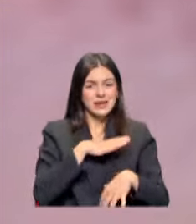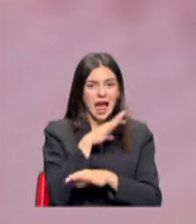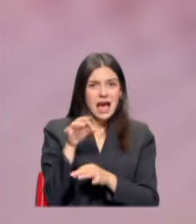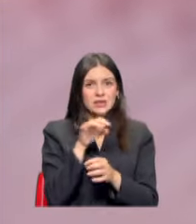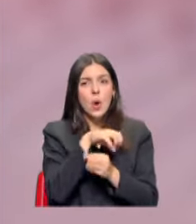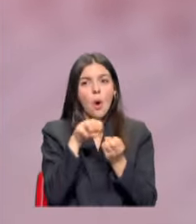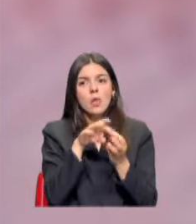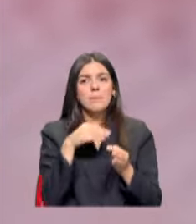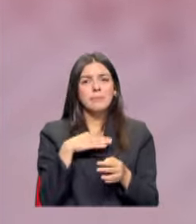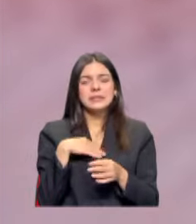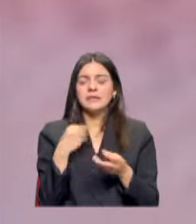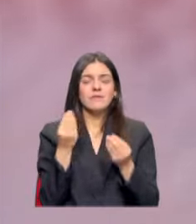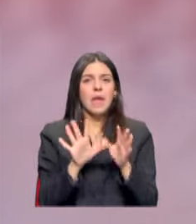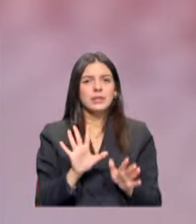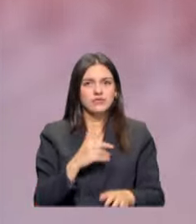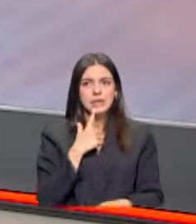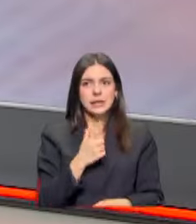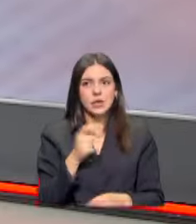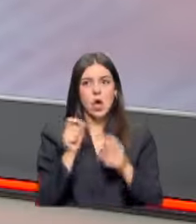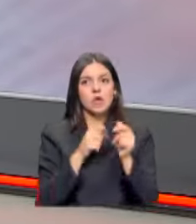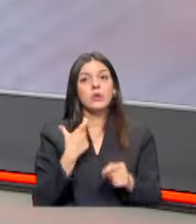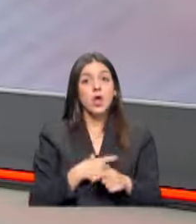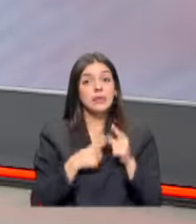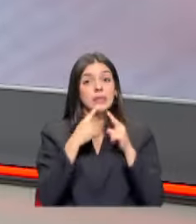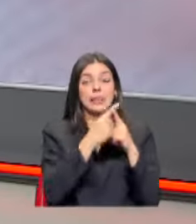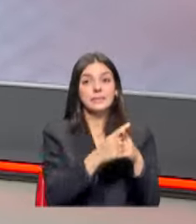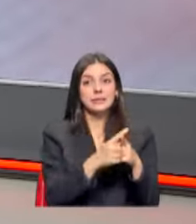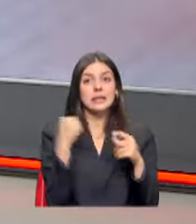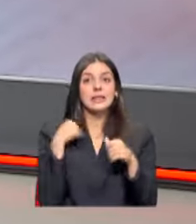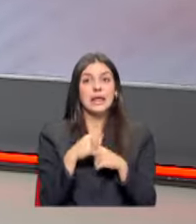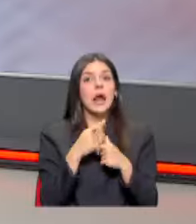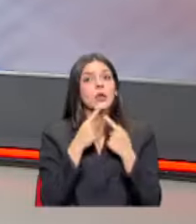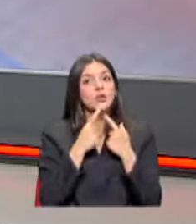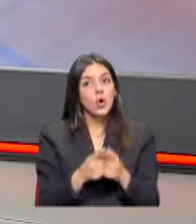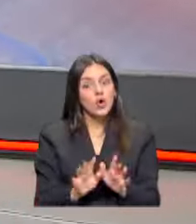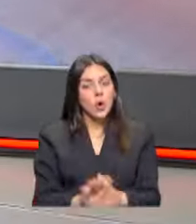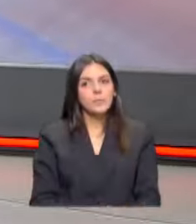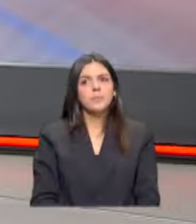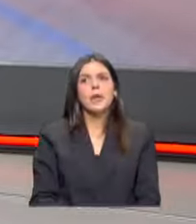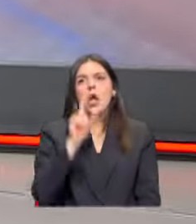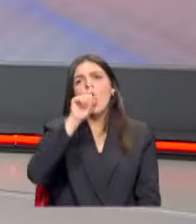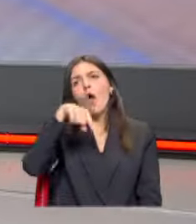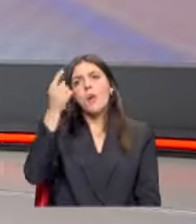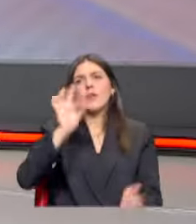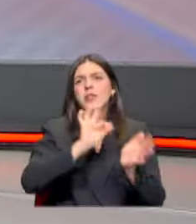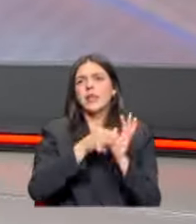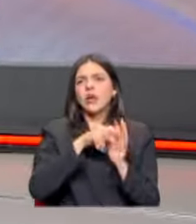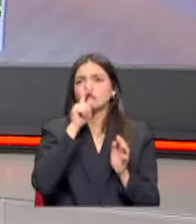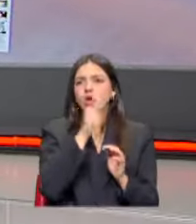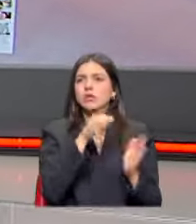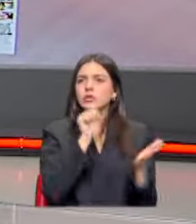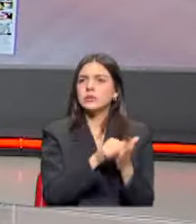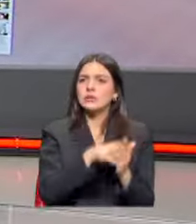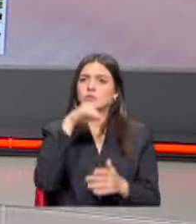olmayacaklarını söyledi diyor Özgür Özel'in tepkisini de dile getiriyor. Bir diğer detayı Sözcü